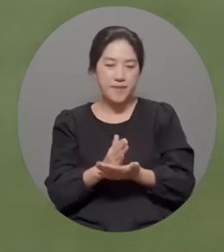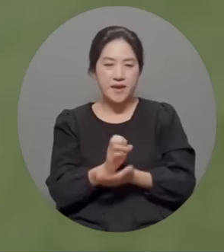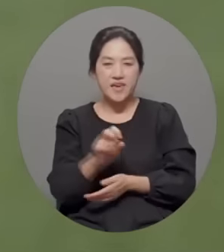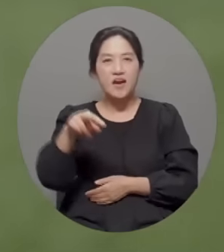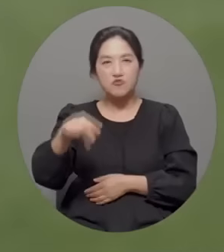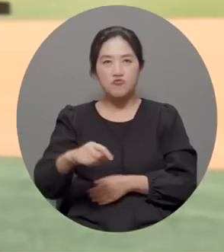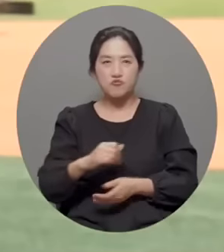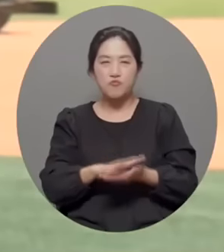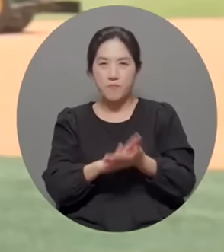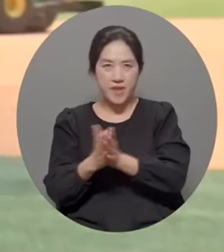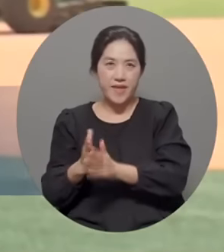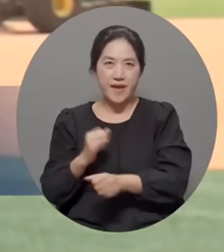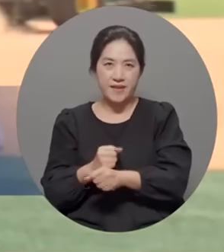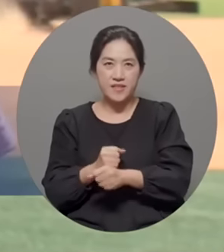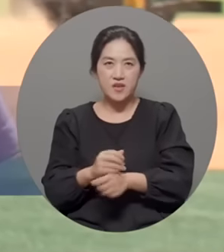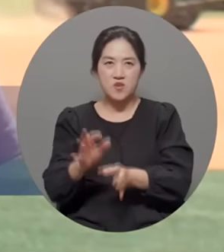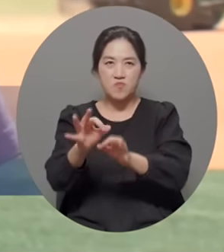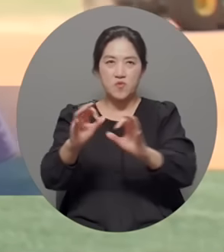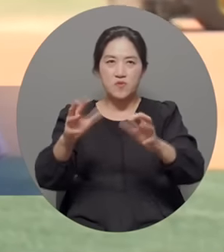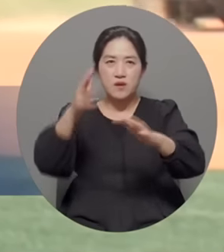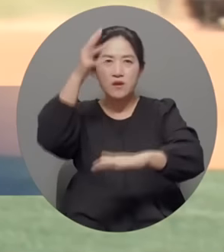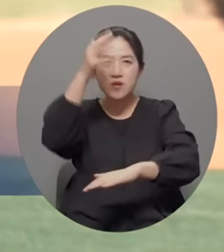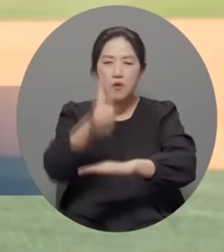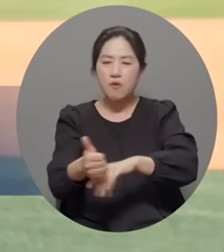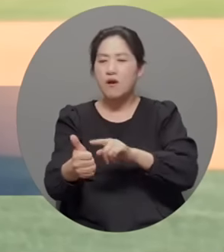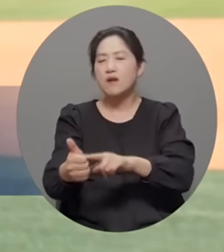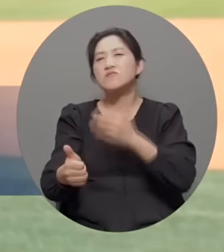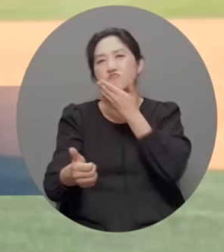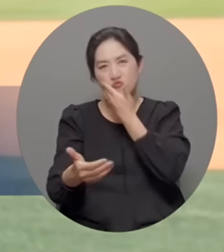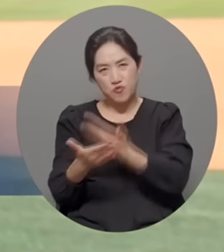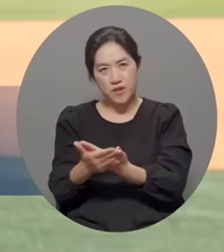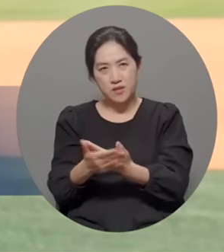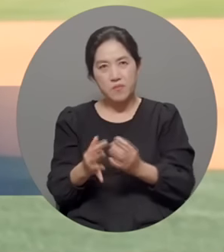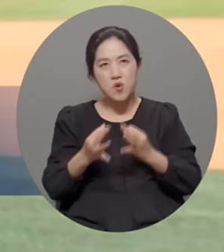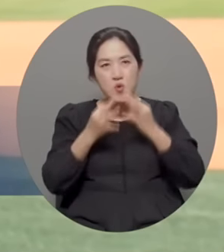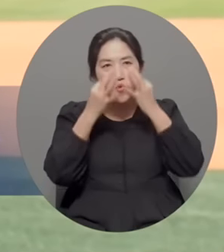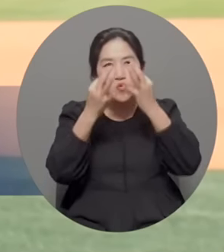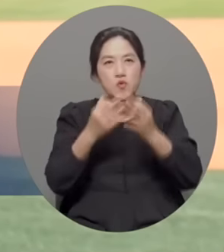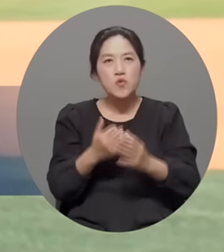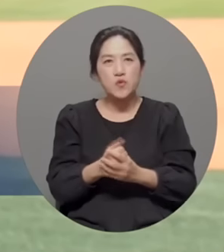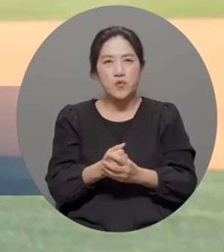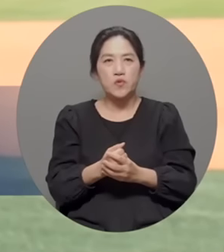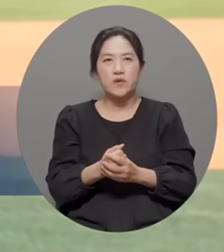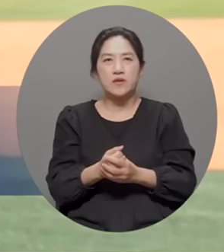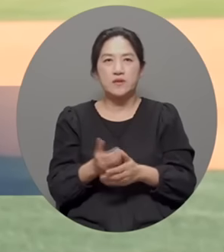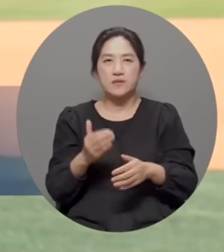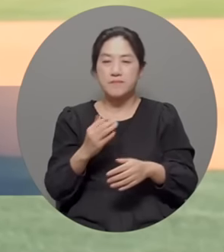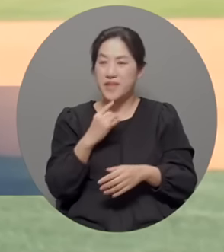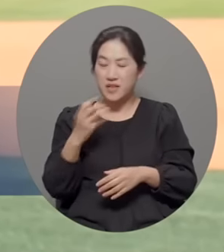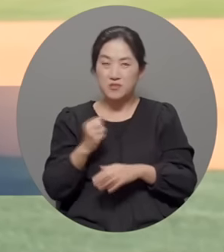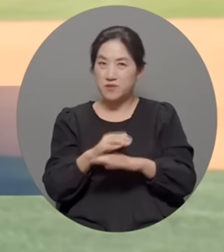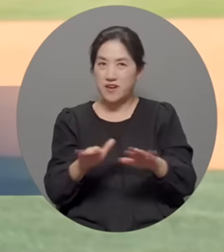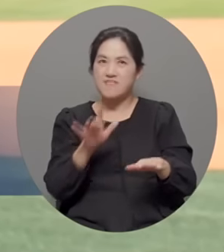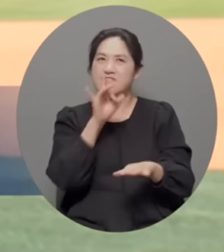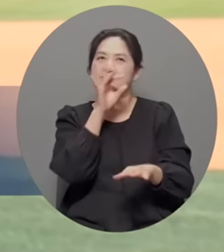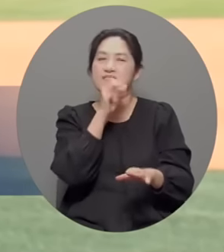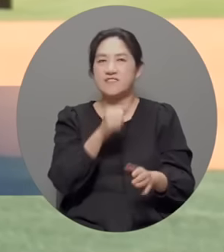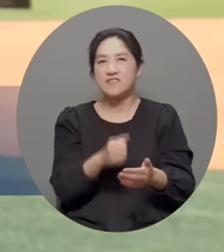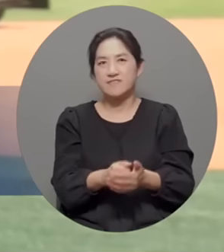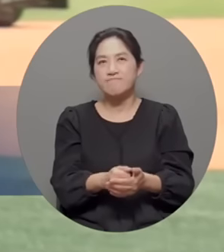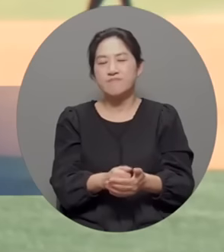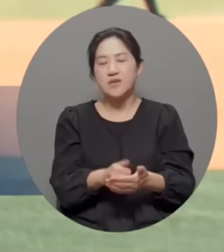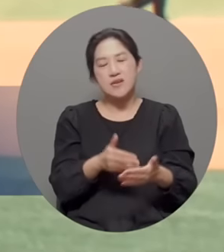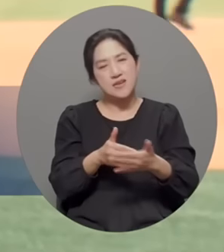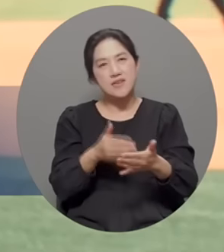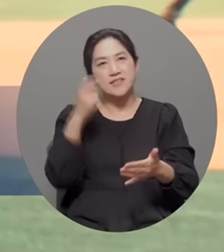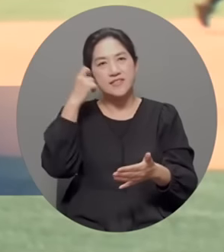선언했습니다. 프로의 세계에서는 결과가 되게 중요한 것 같더라고요. 노력으로 좀 이거를 메꿀 수 없다는 걸 조금 벽을 느꼈던